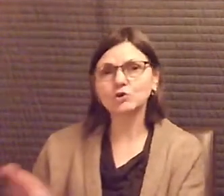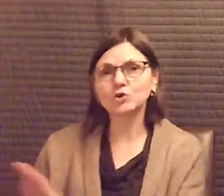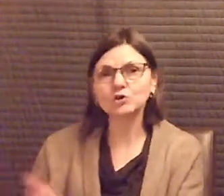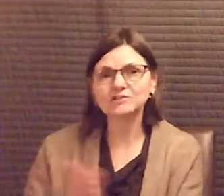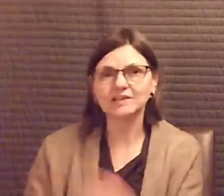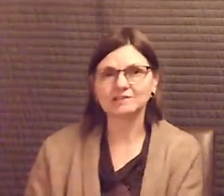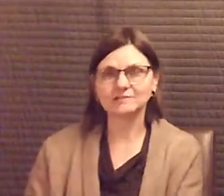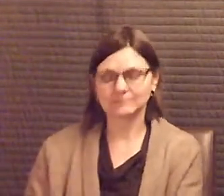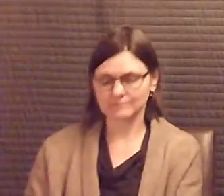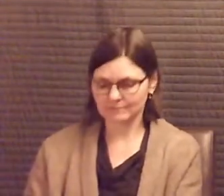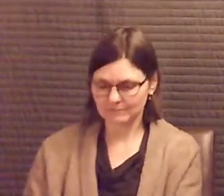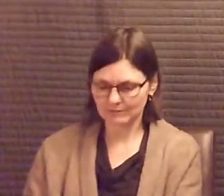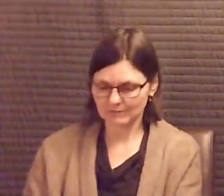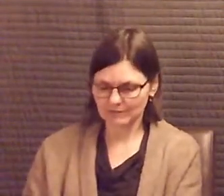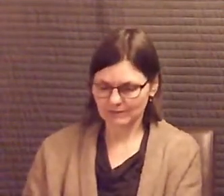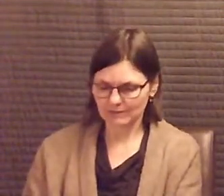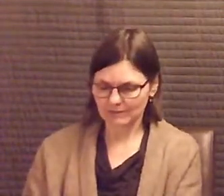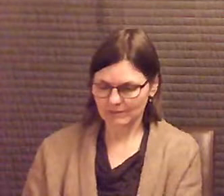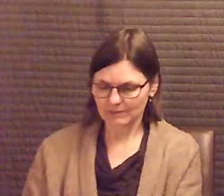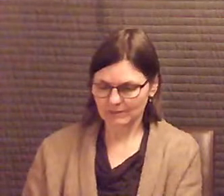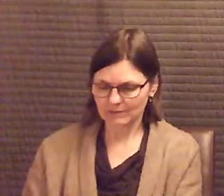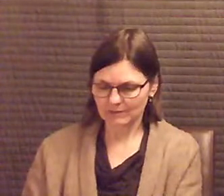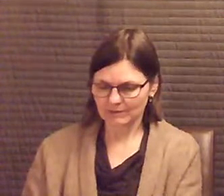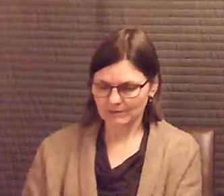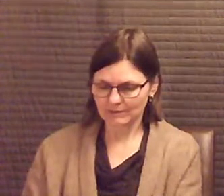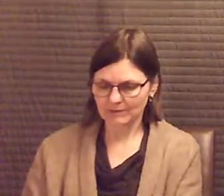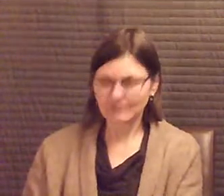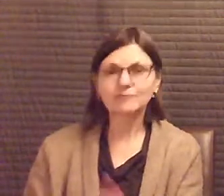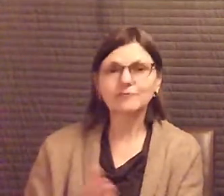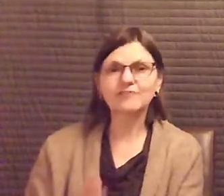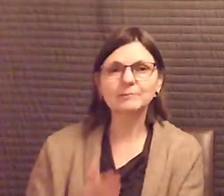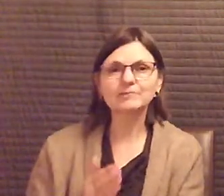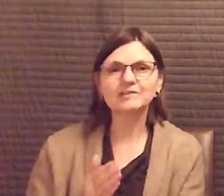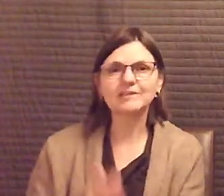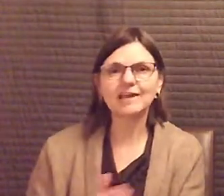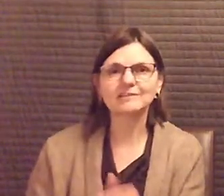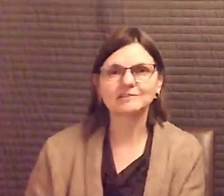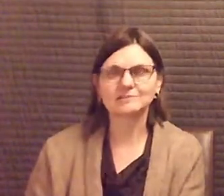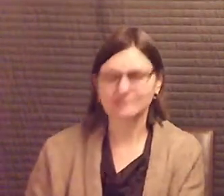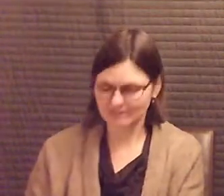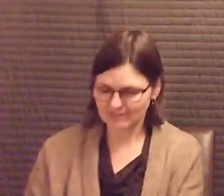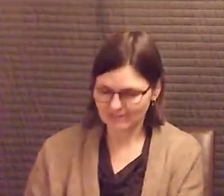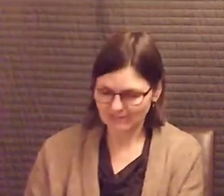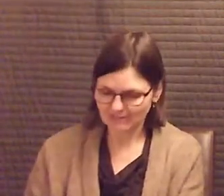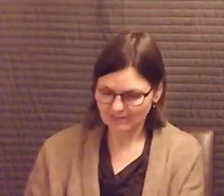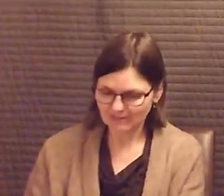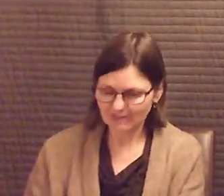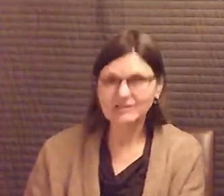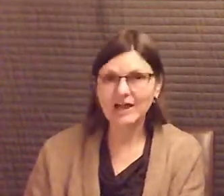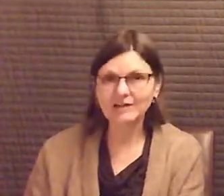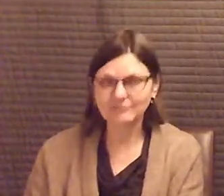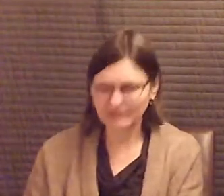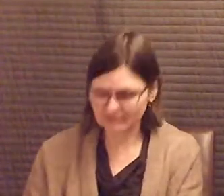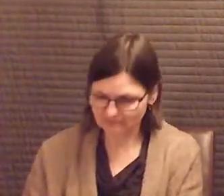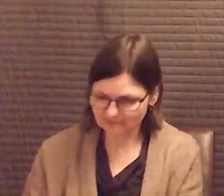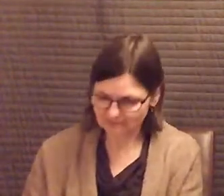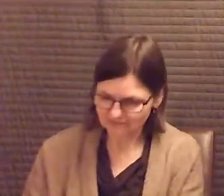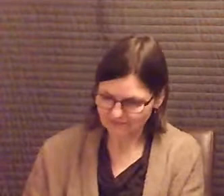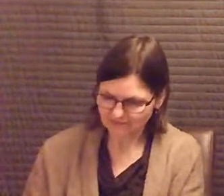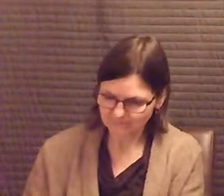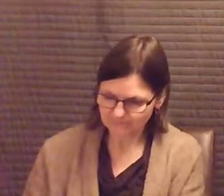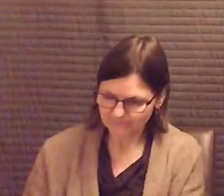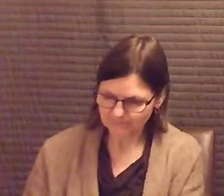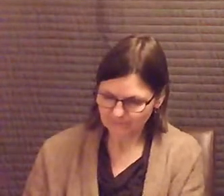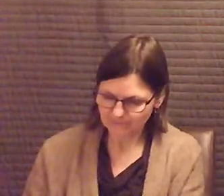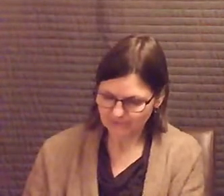degenen die god cent en heren jack pidgey verwerpen ze jezus' in rust voor die in het 48 wat